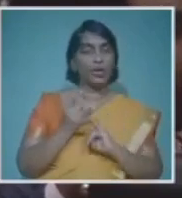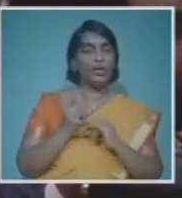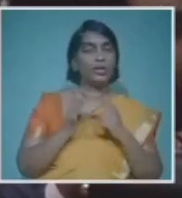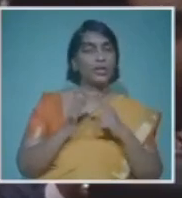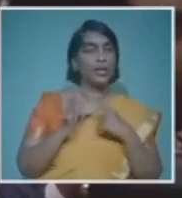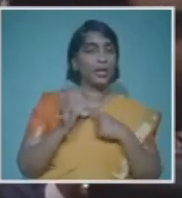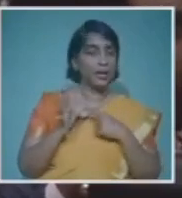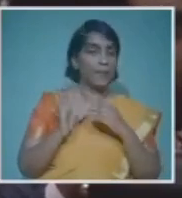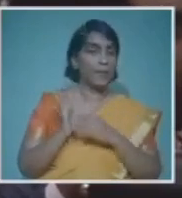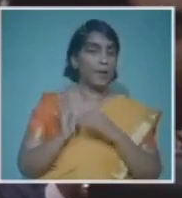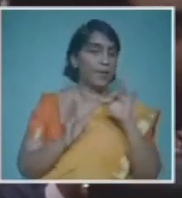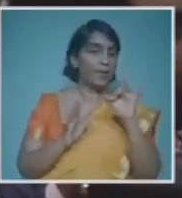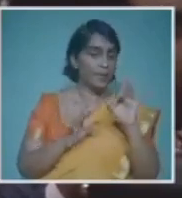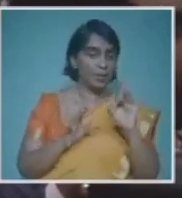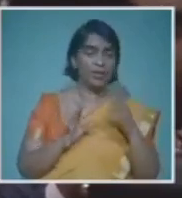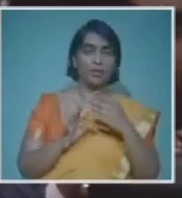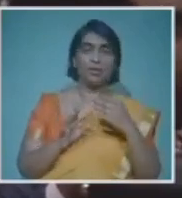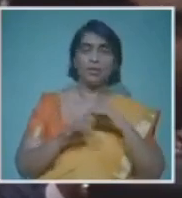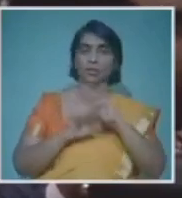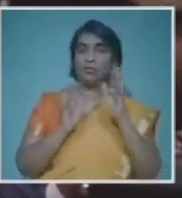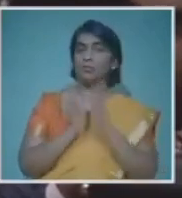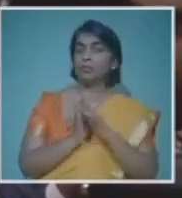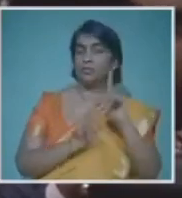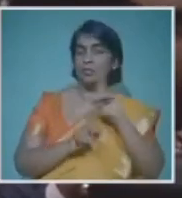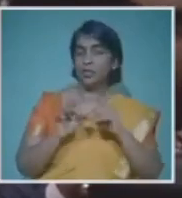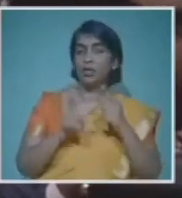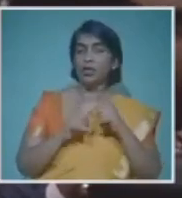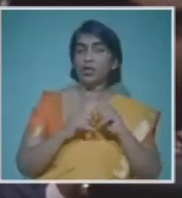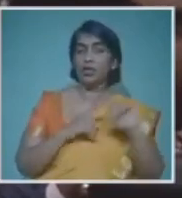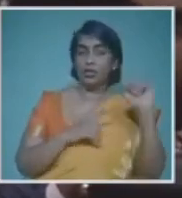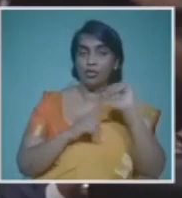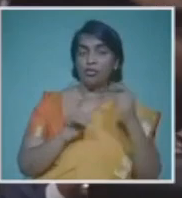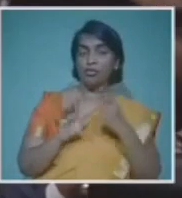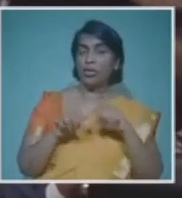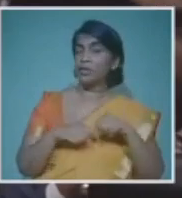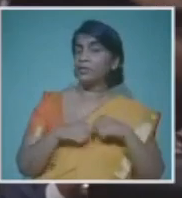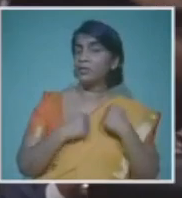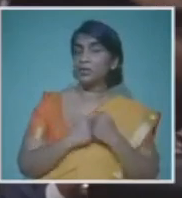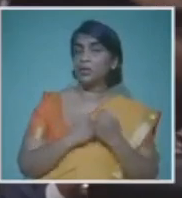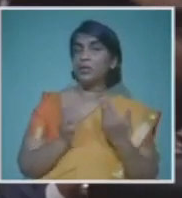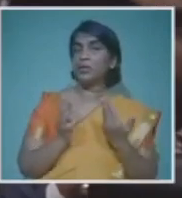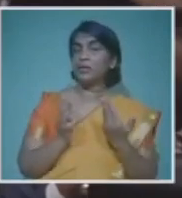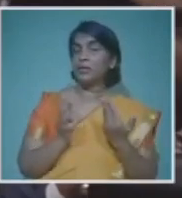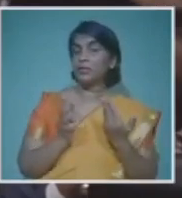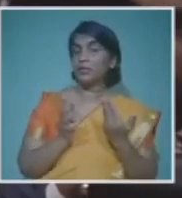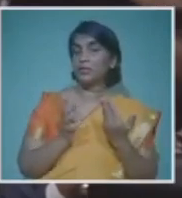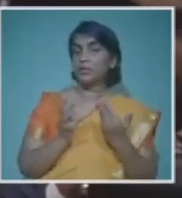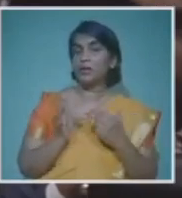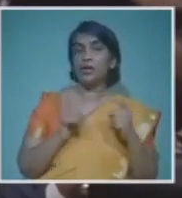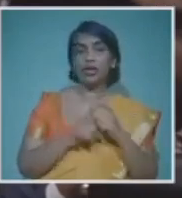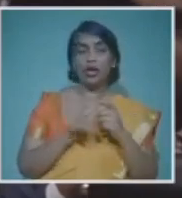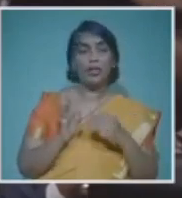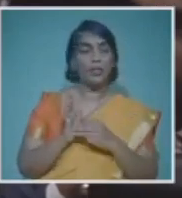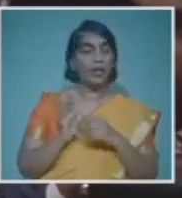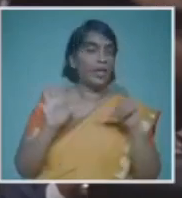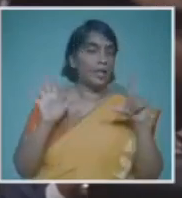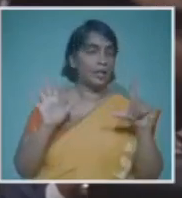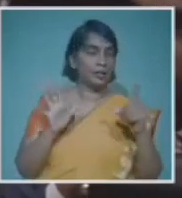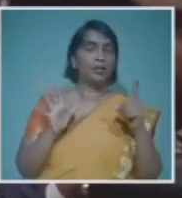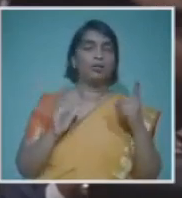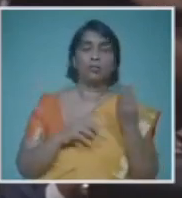15ක්, ඒ වගේම සමත මණ්ඩල සඳහා යුරෝපා යුනියන් එකෙන් අපිට තවත් ඩොලර් මිලියන 7ක